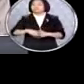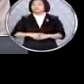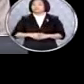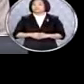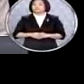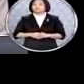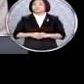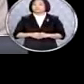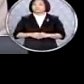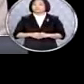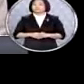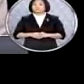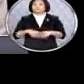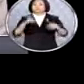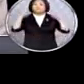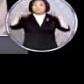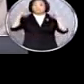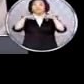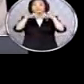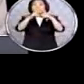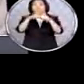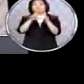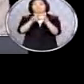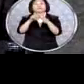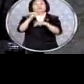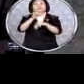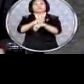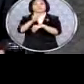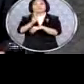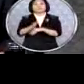请宋楚瑜先生回答，时间是1分30秒。